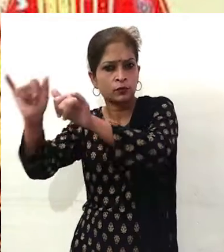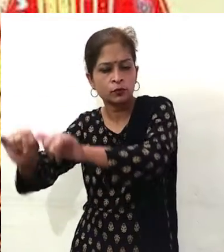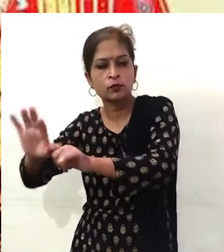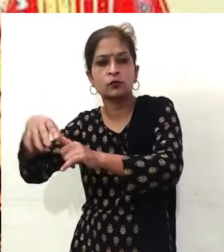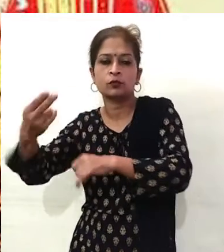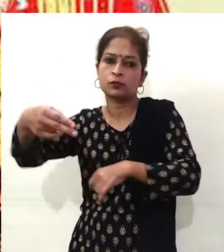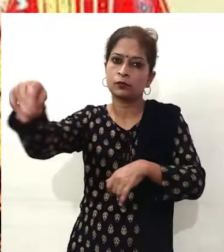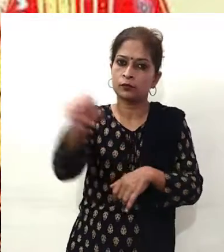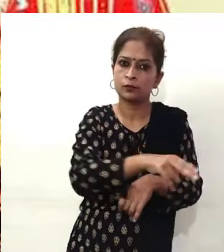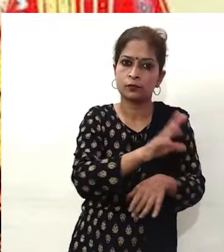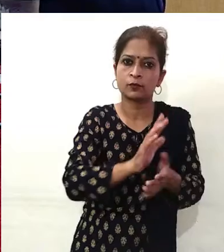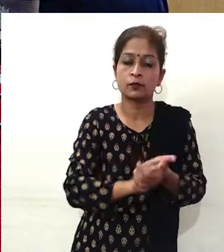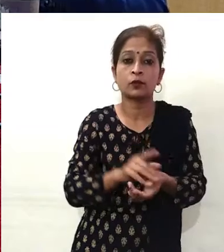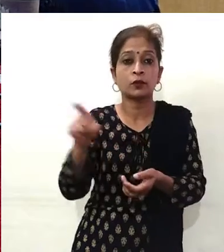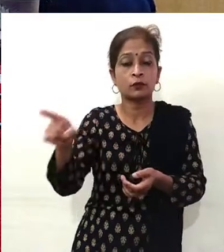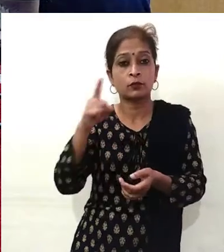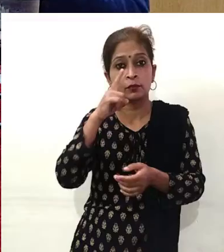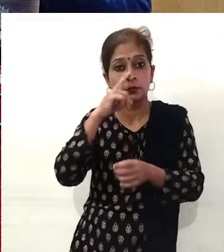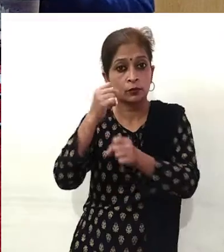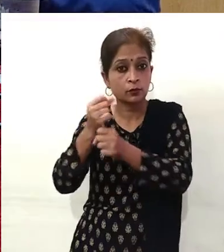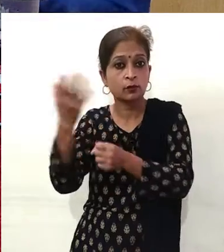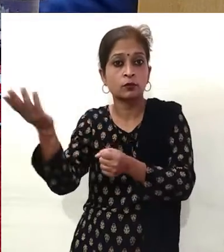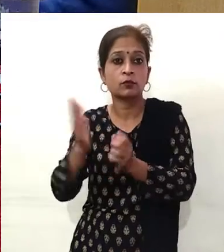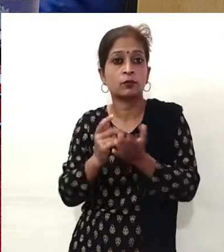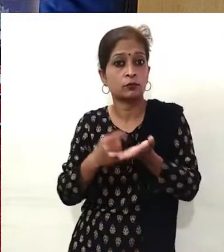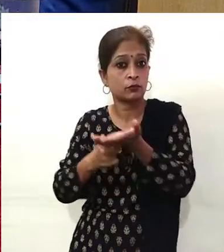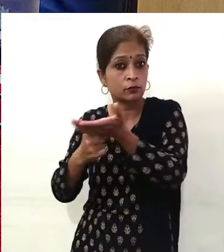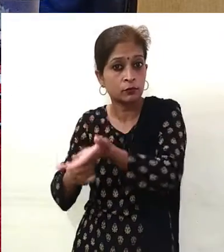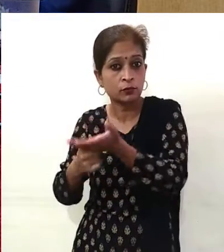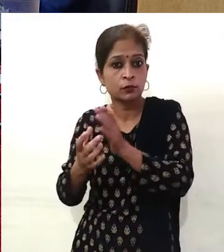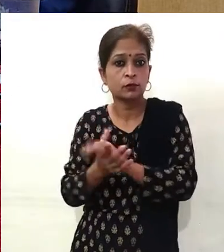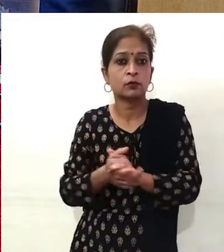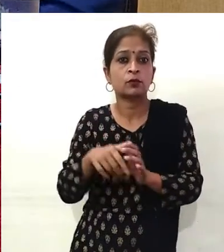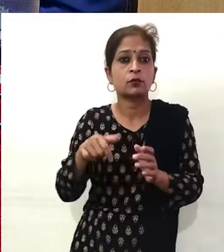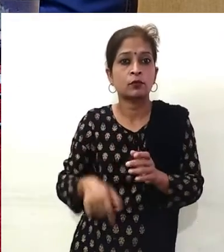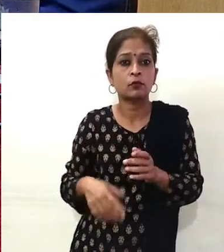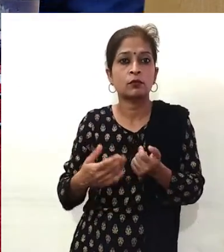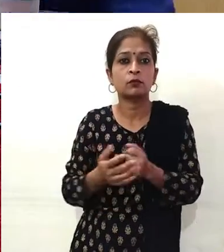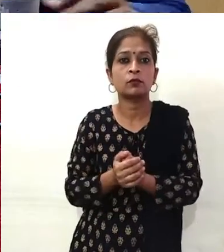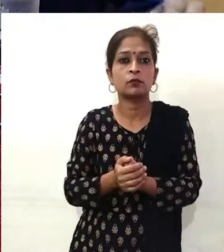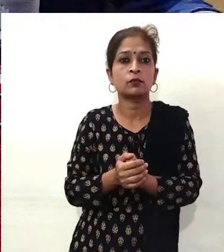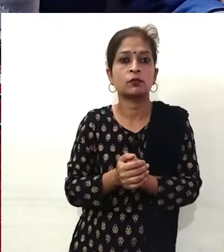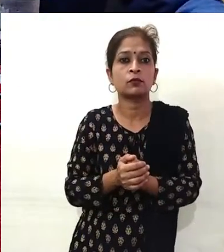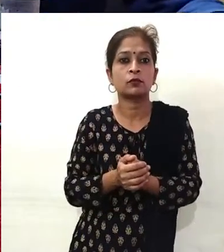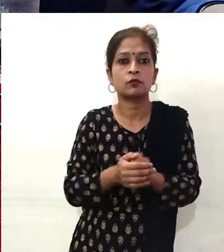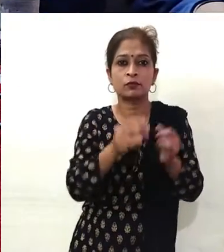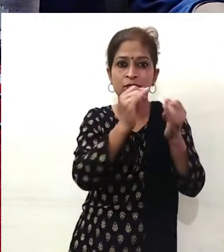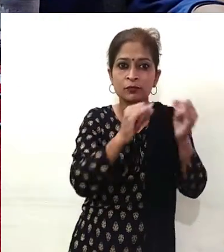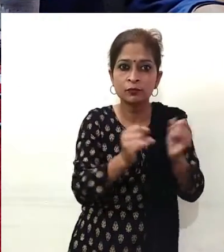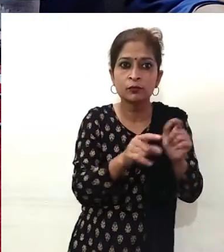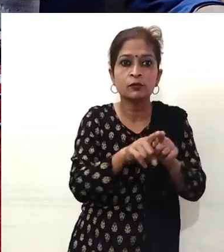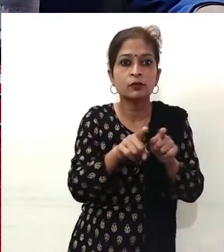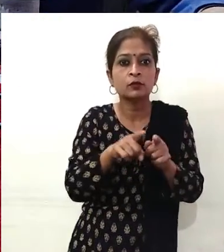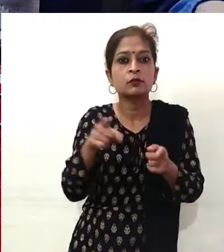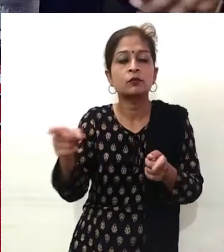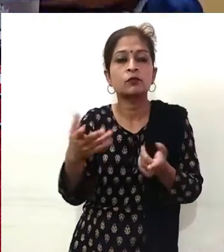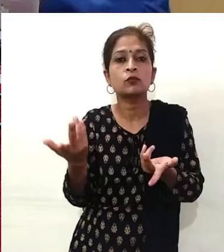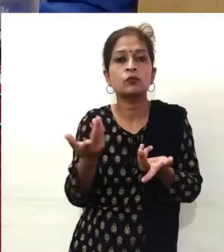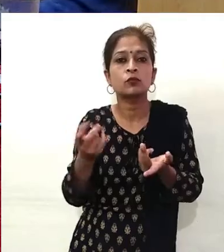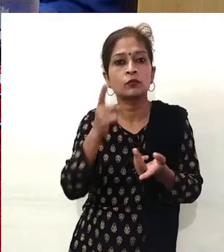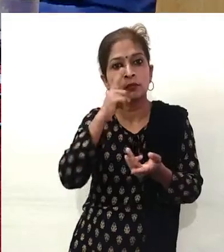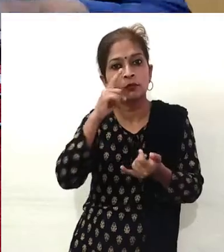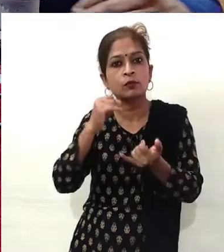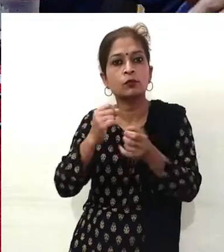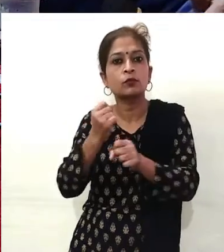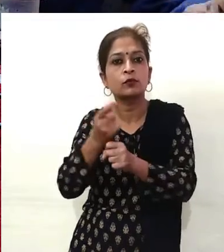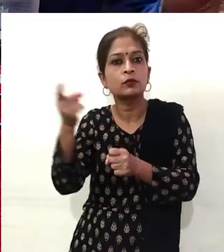माँ गुंडीचा का भी मान रखा गया, हालांकि उन्होंने दरवाजा खोला तो आज जो रूप है जगन्नाथ का वो माँ गुंडीचा के चक्कर में है। जी, जी, बिल्कुल। तो रथ